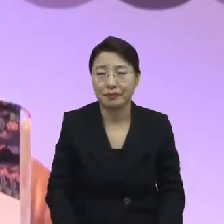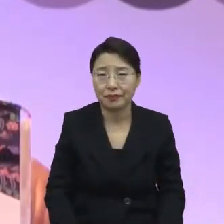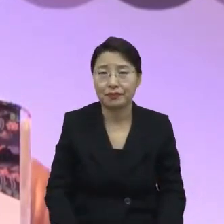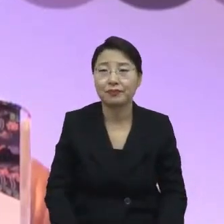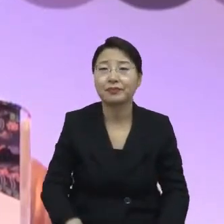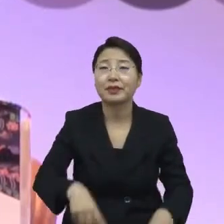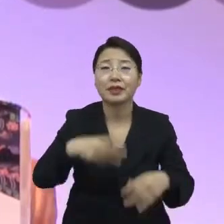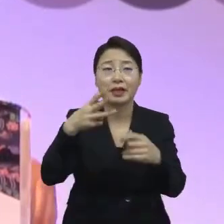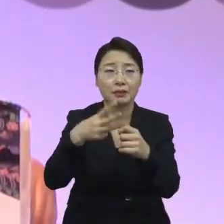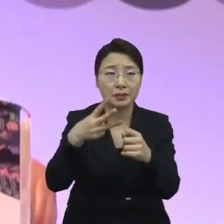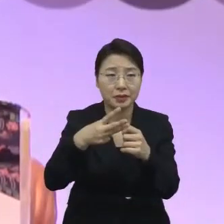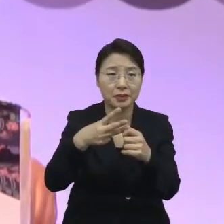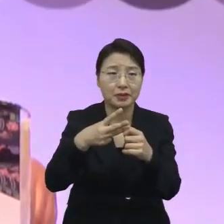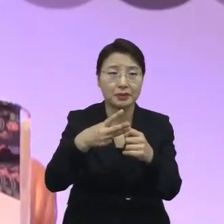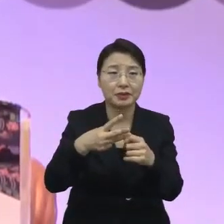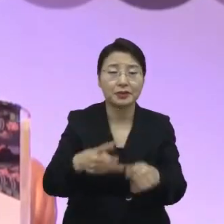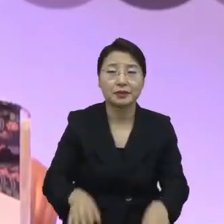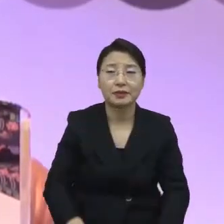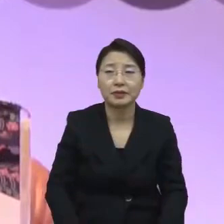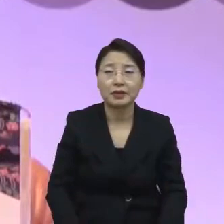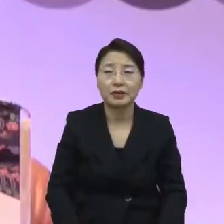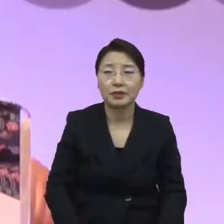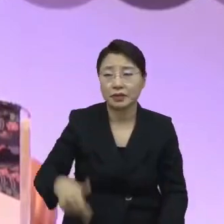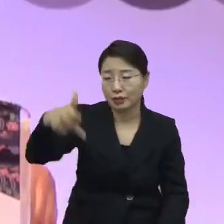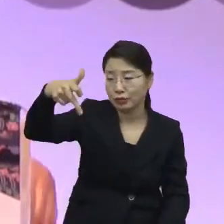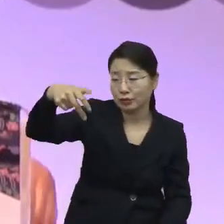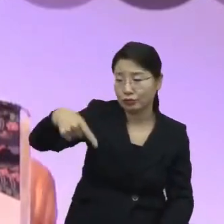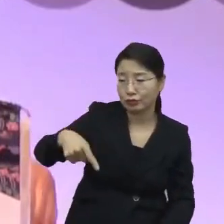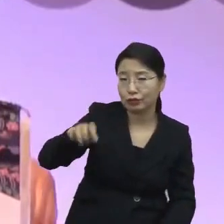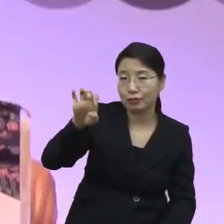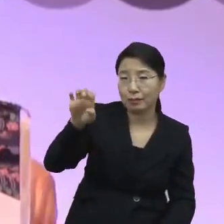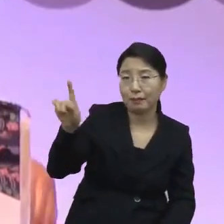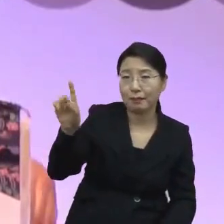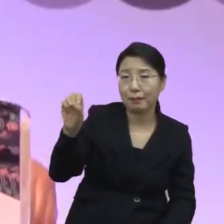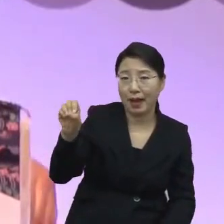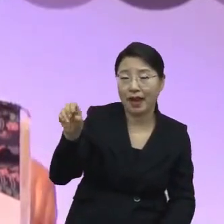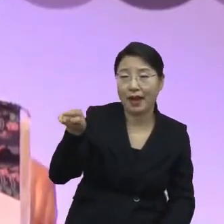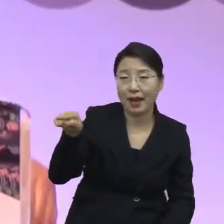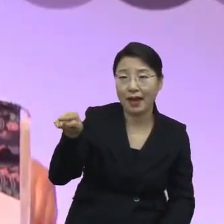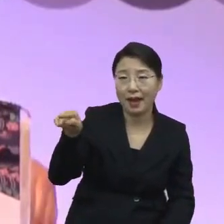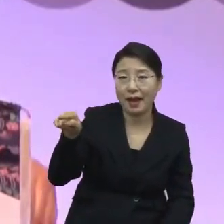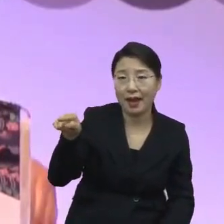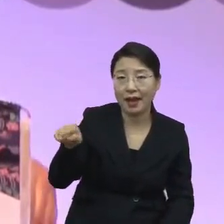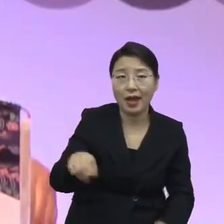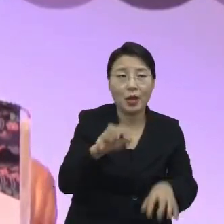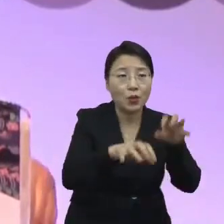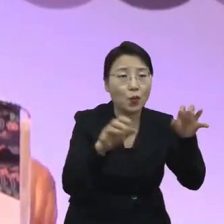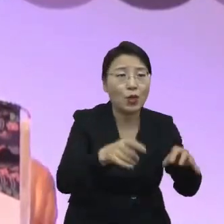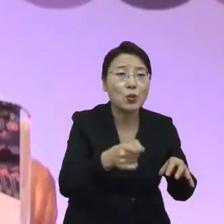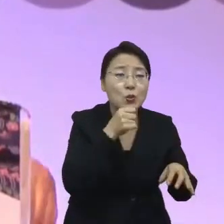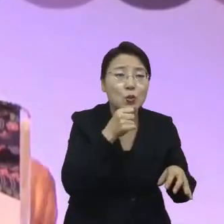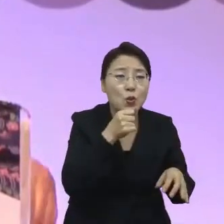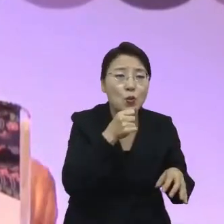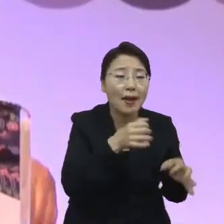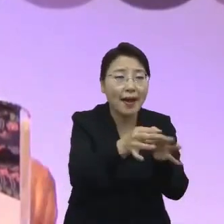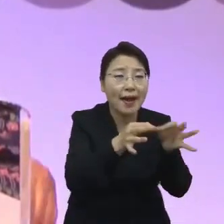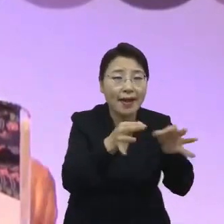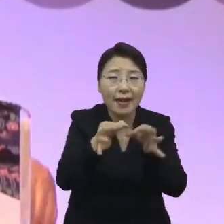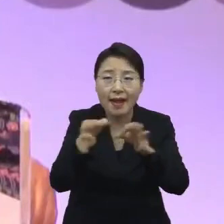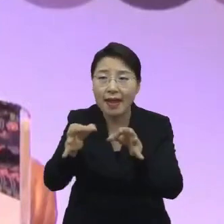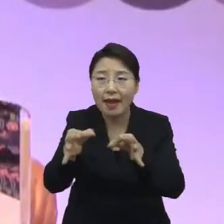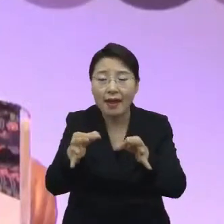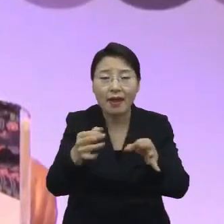하나의 위기가 뭐냐? 우리가 쿠팡에 의해서 동네에 있는 조그만 소매 가게들이